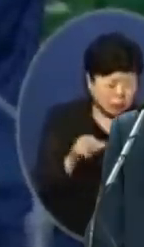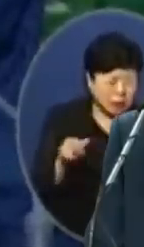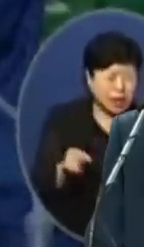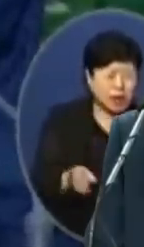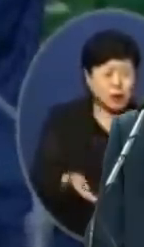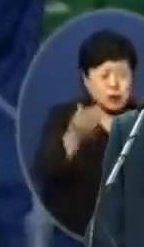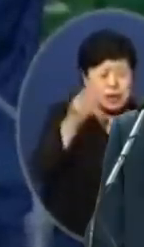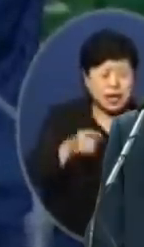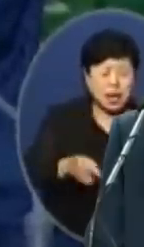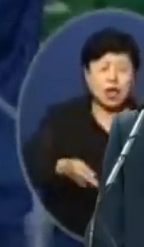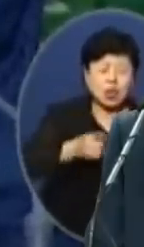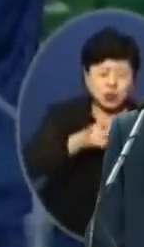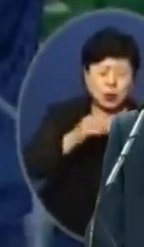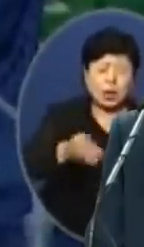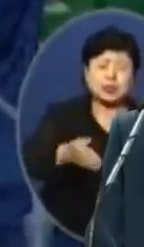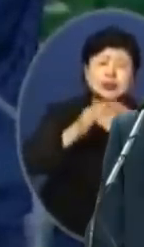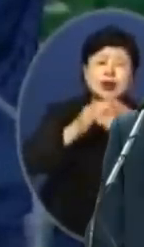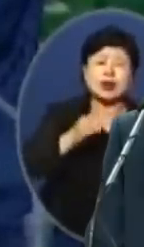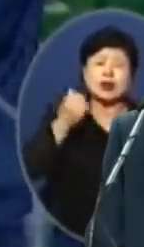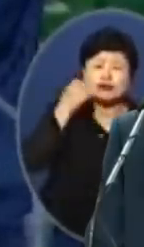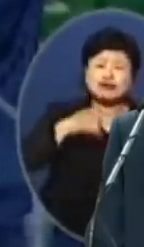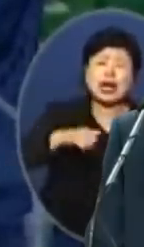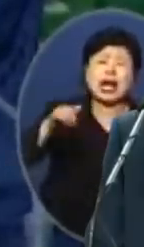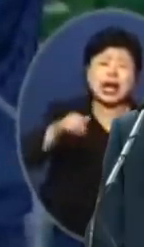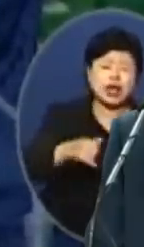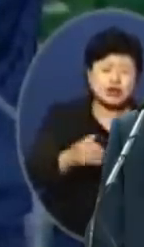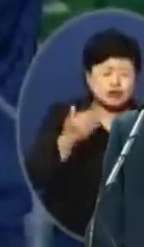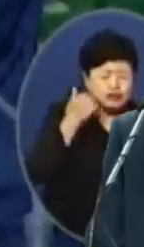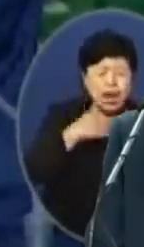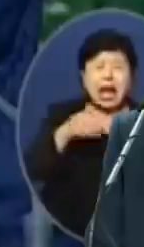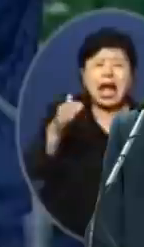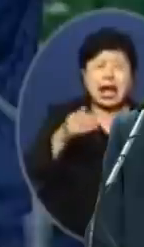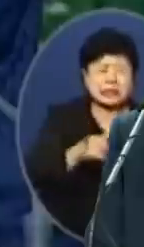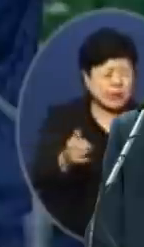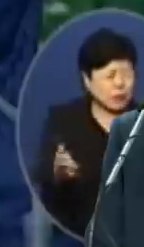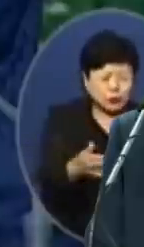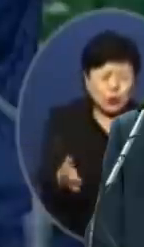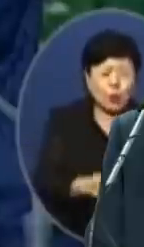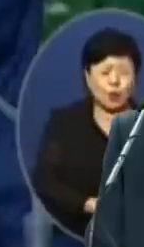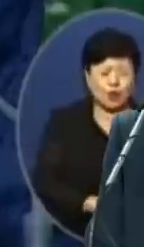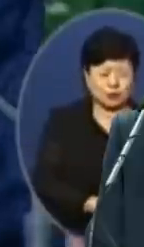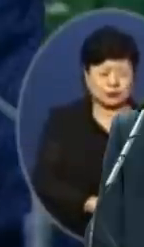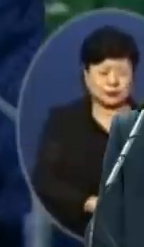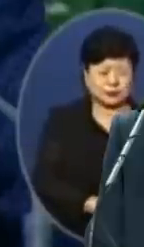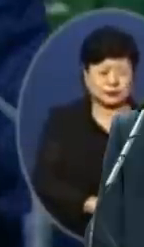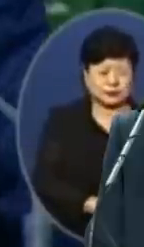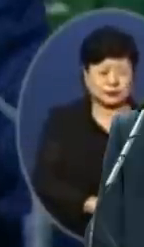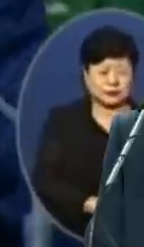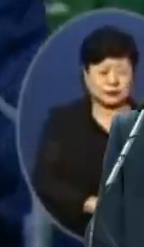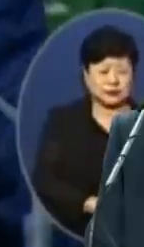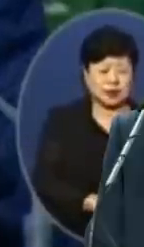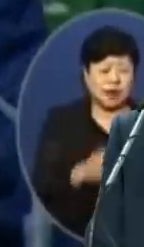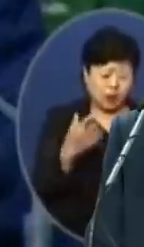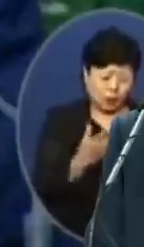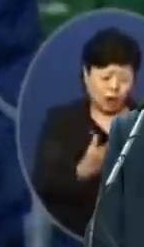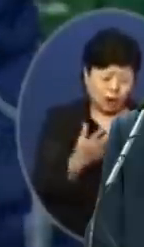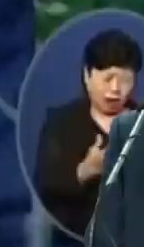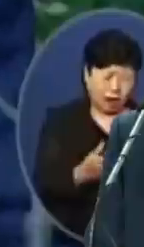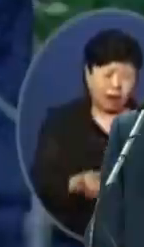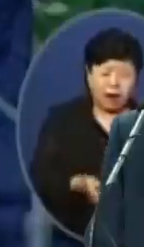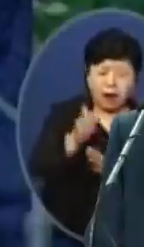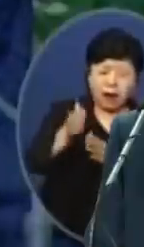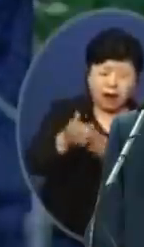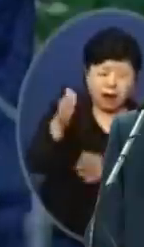모래사장에 누가 거기 가겠다고 그걸 도시로 개발하냐고. 오늘날같이 이렇게 화려한 도시가 될 줄